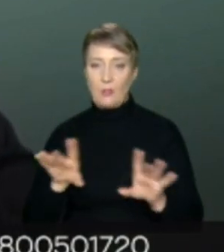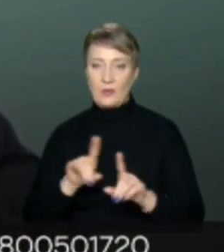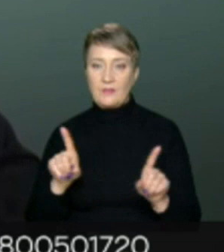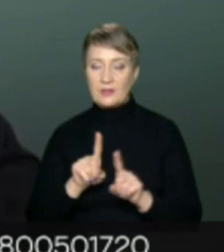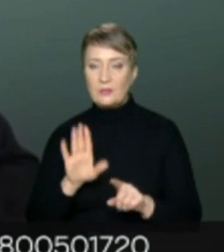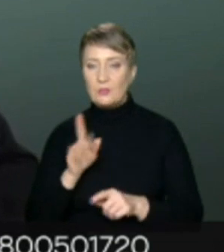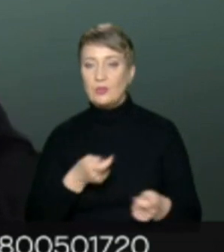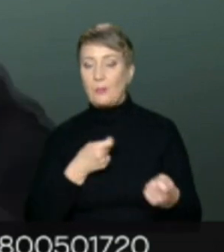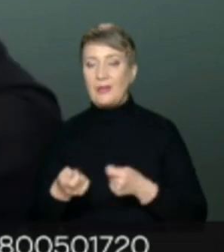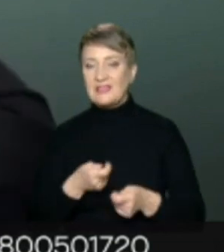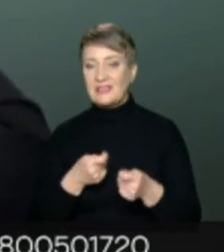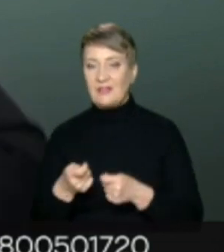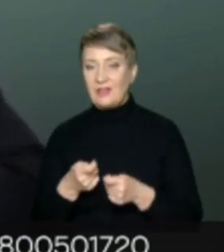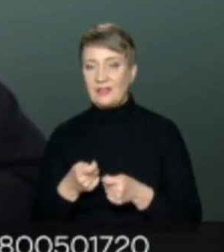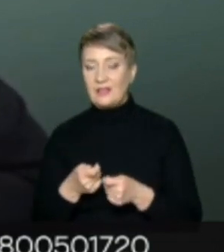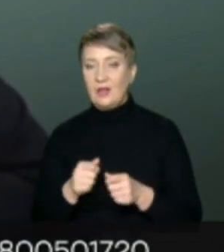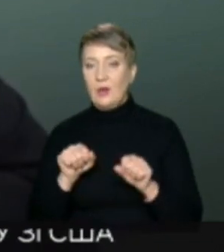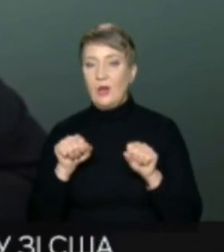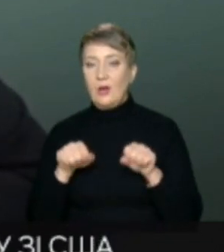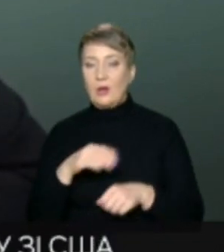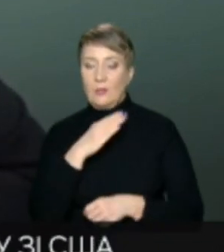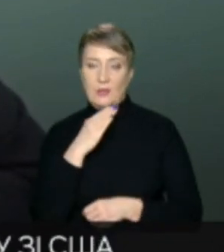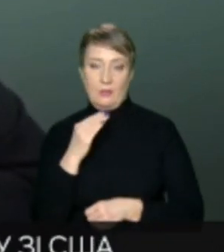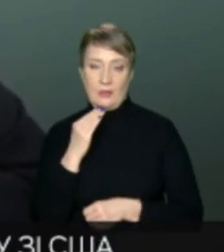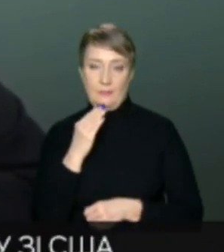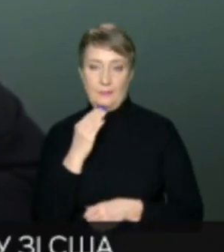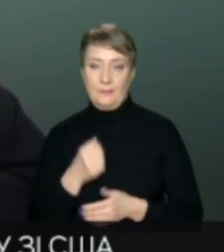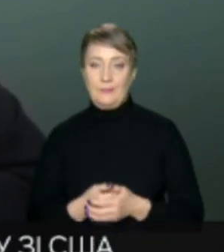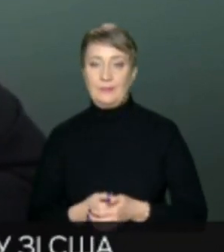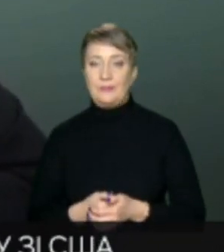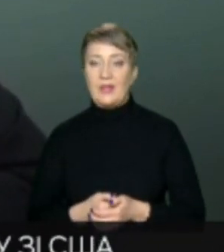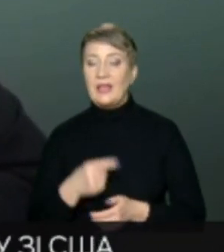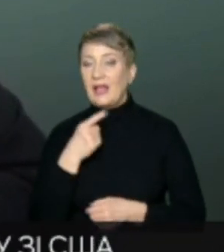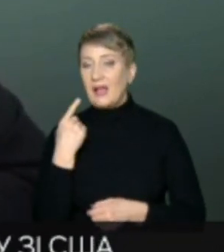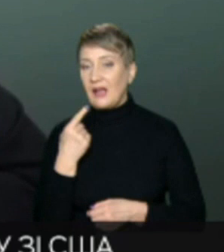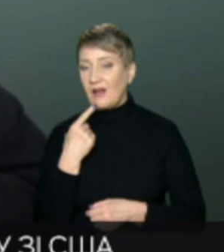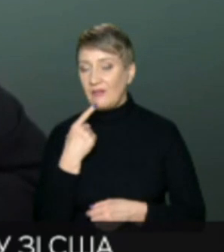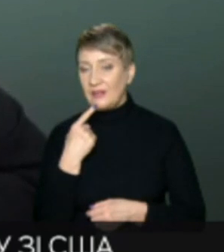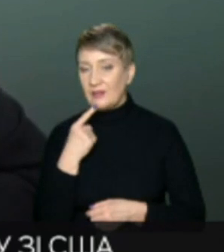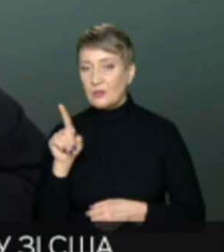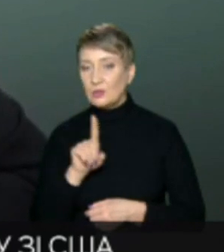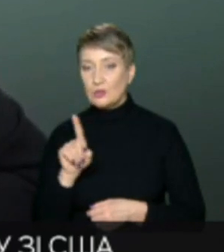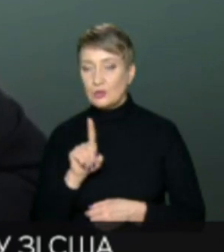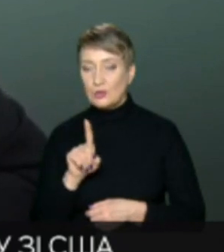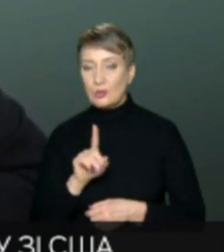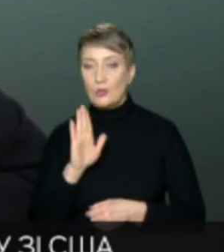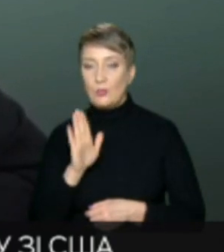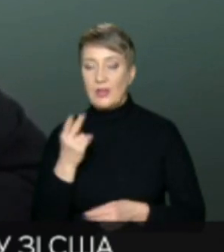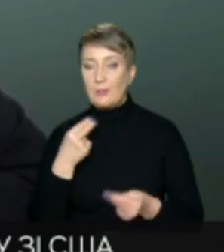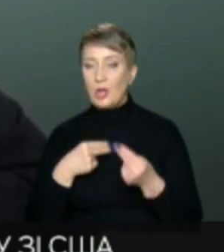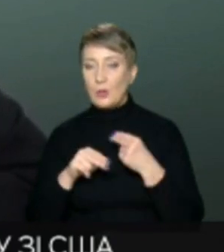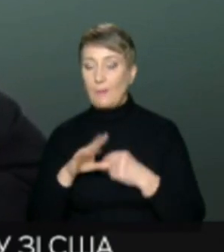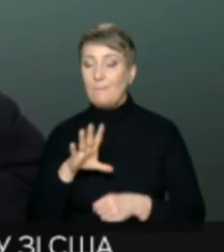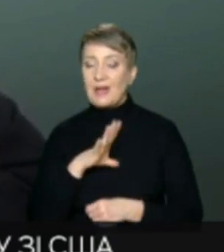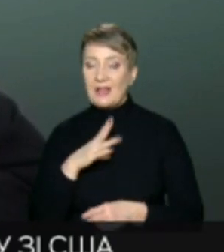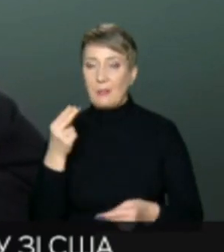Брэдли будут поставлять, и, в принципе, их много. Вот. И я тогда еще говорил это в контексте того, что, наверное, было бы лучше